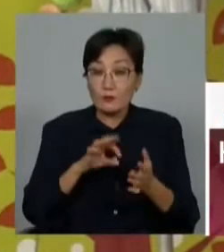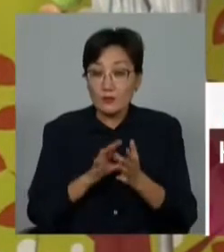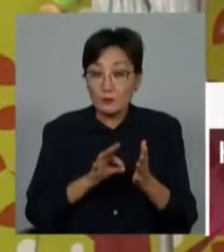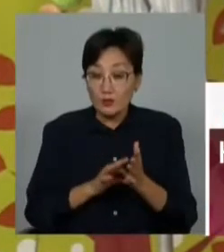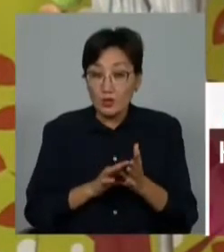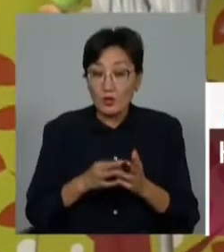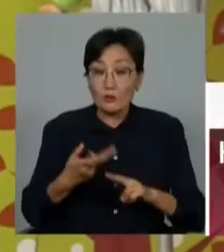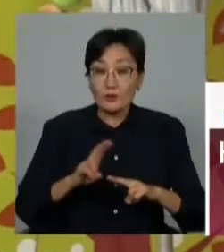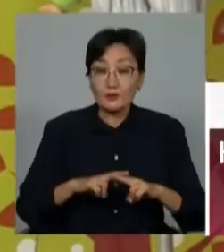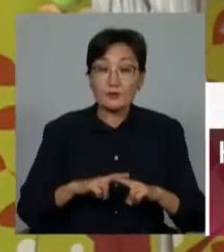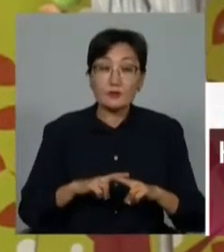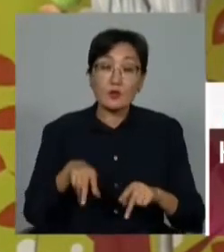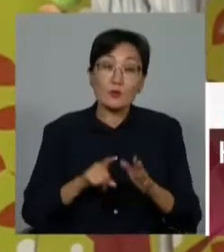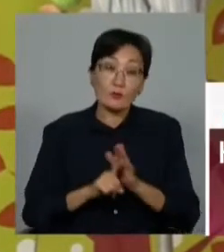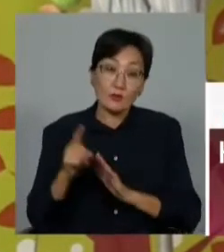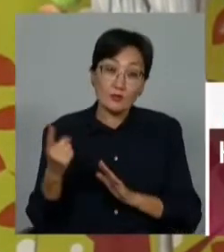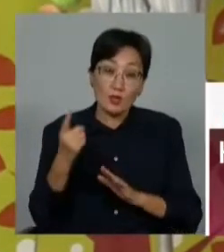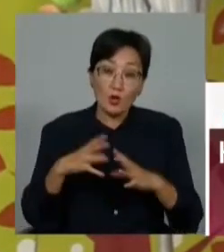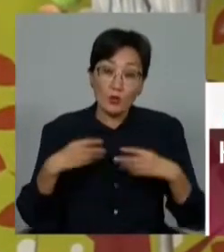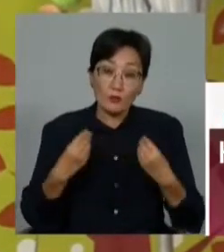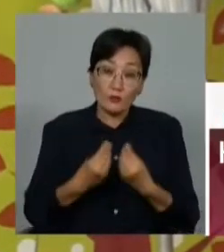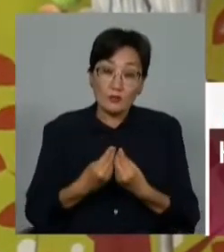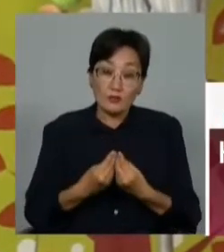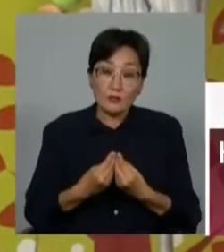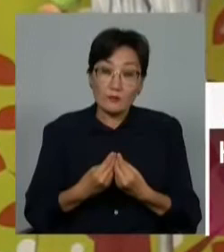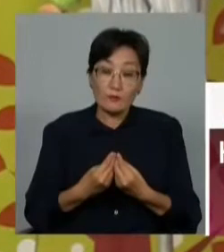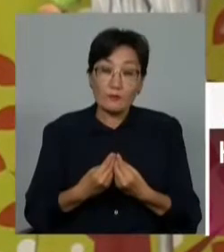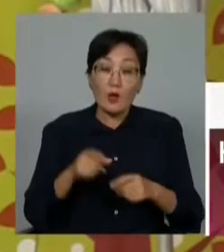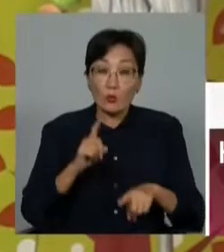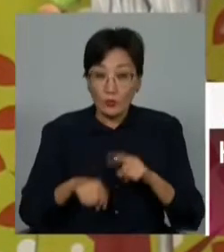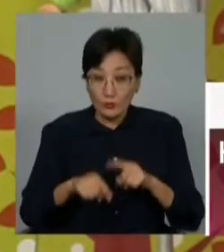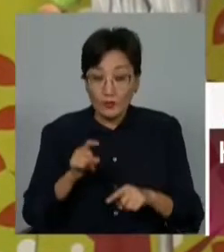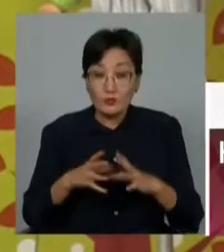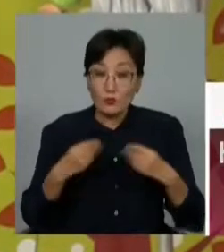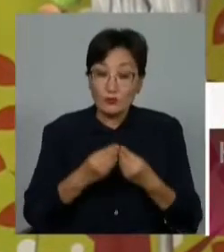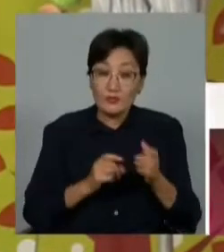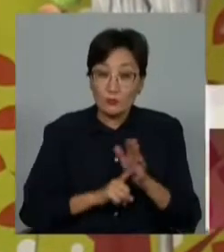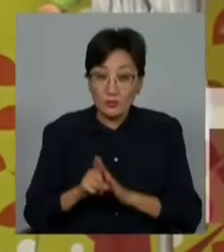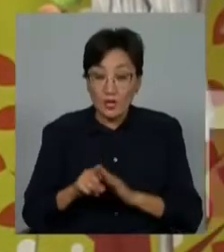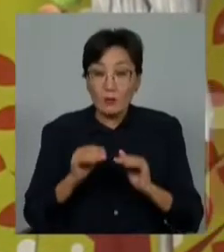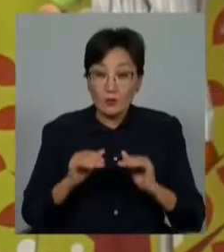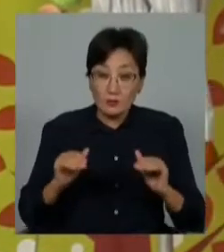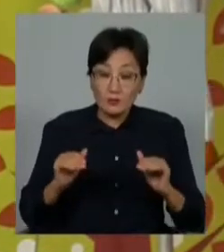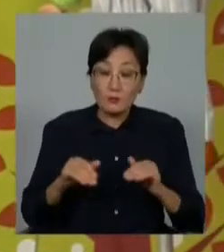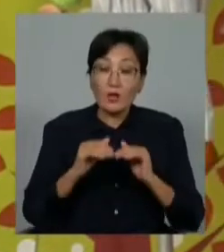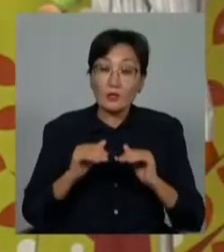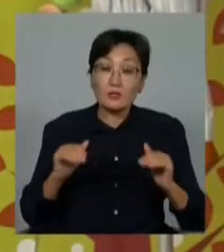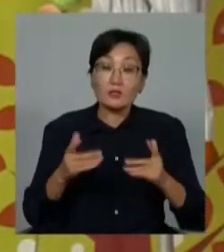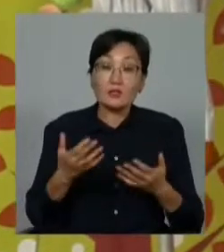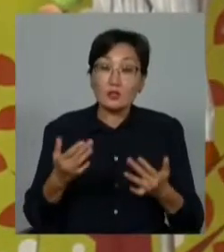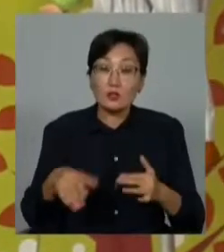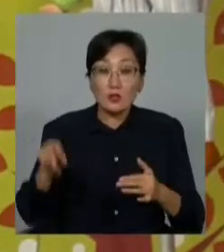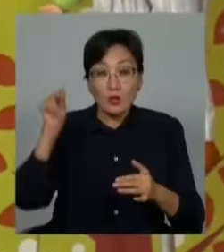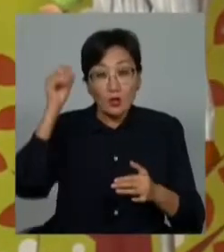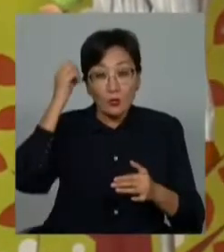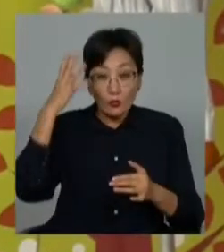бірегей, яғни ең бірінші отбасы отан отбасыдан бастады дейді ғой. Отбасының құндылығы балалар. Балалардың қаншалықты білімді